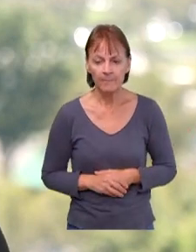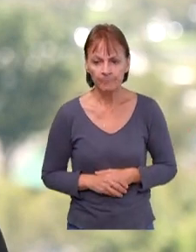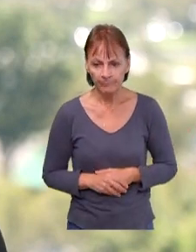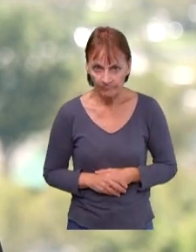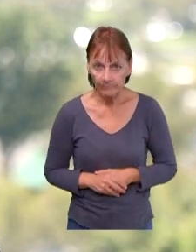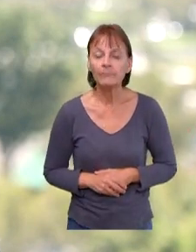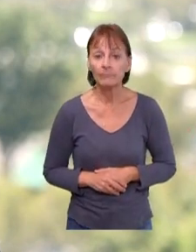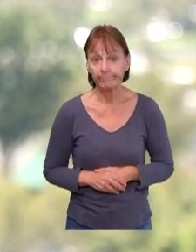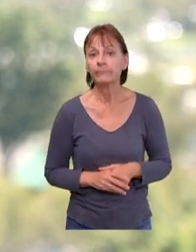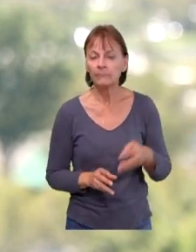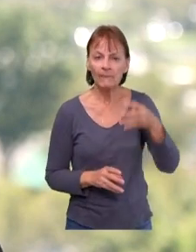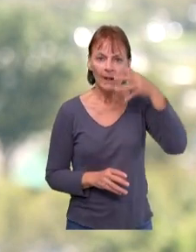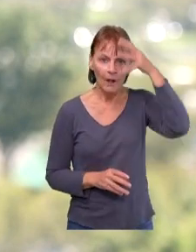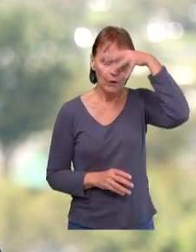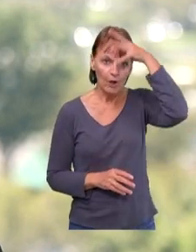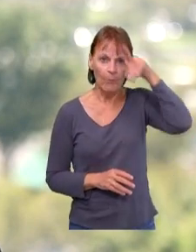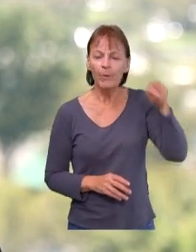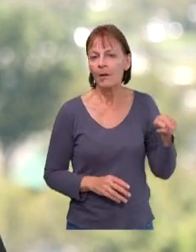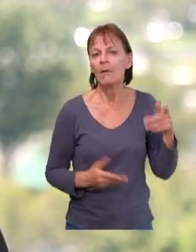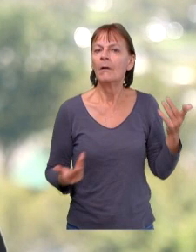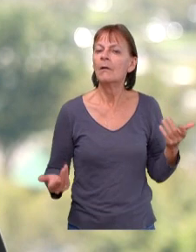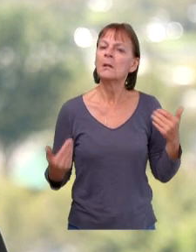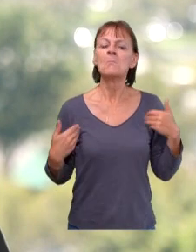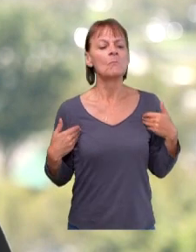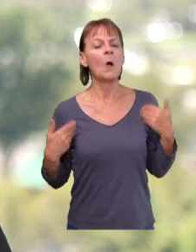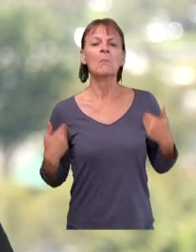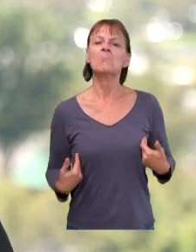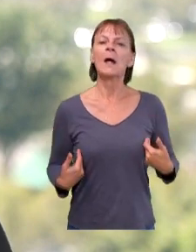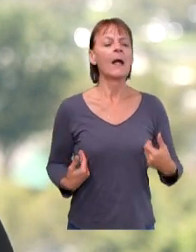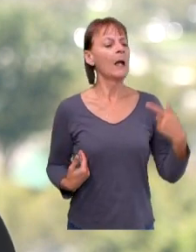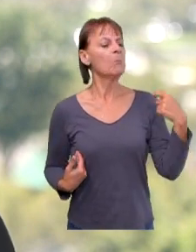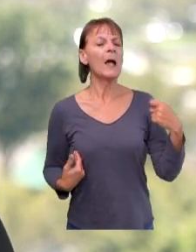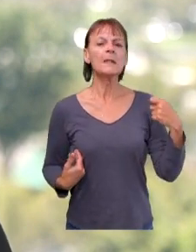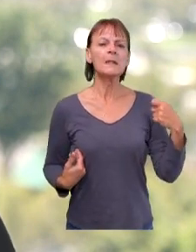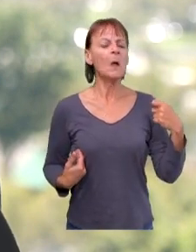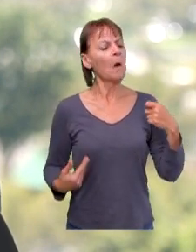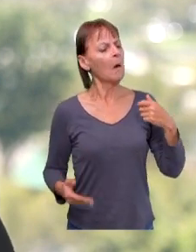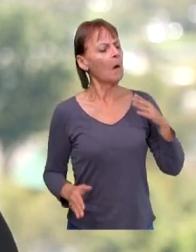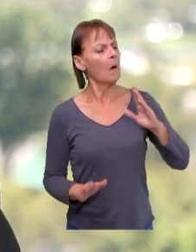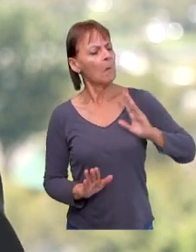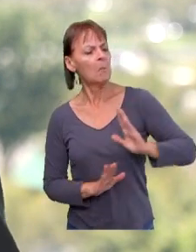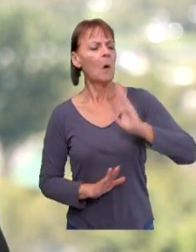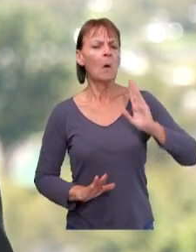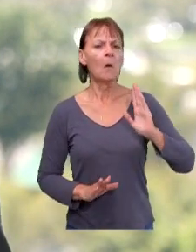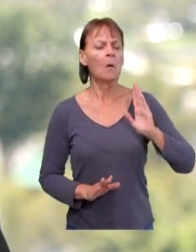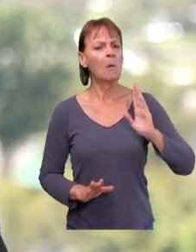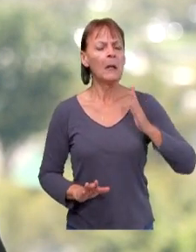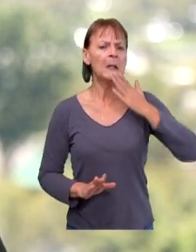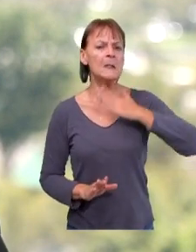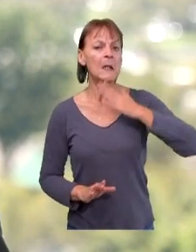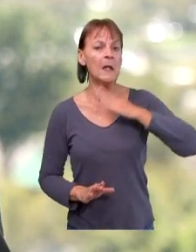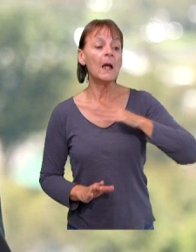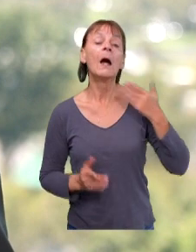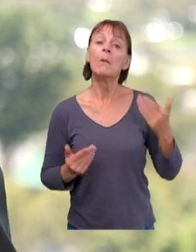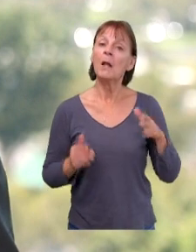Oui, Donald Trump qui aime à se présenter comme le président américain le plus pro-israélien de l'histoire. Et c'est vrai que cette fois-ci, il a pris